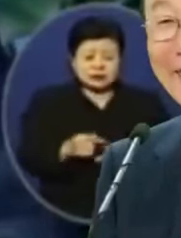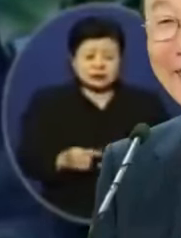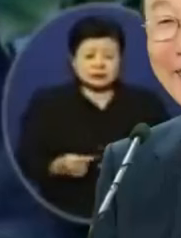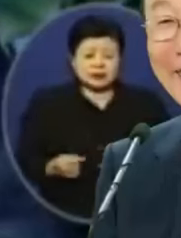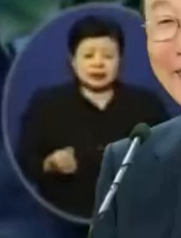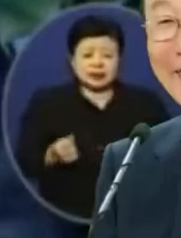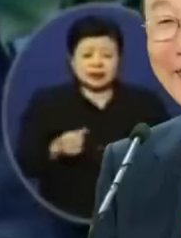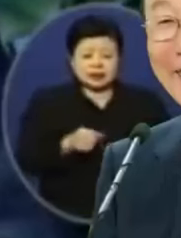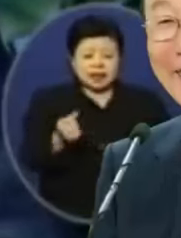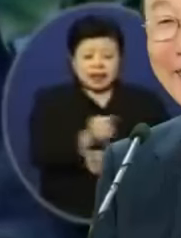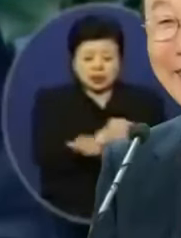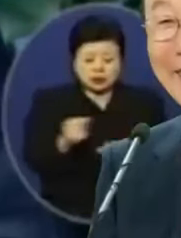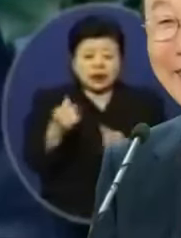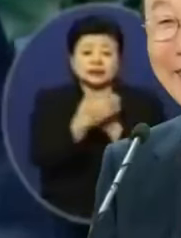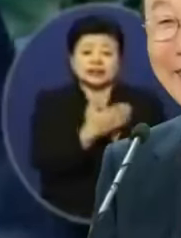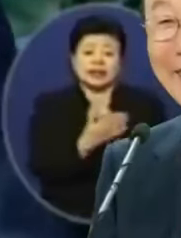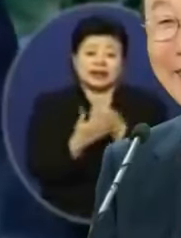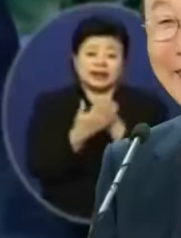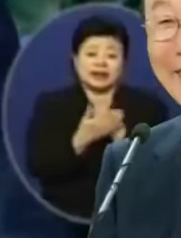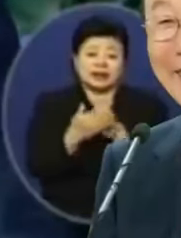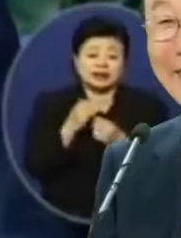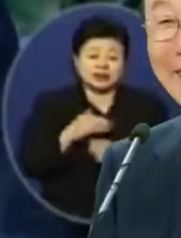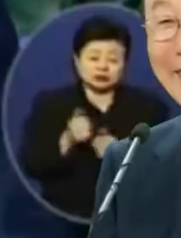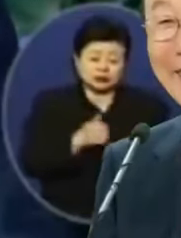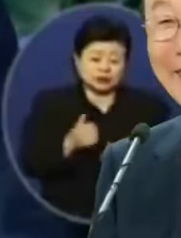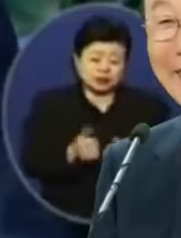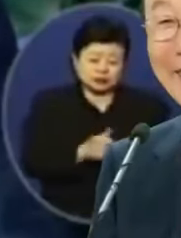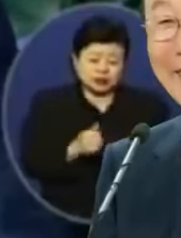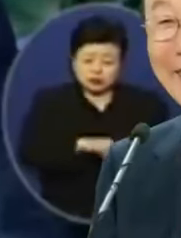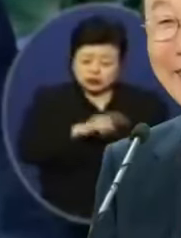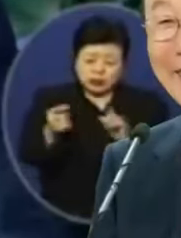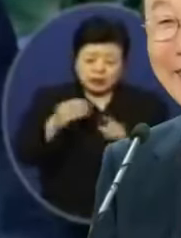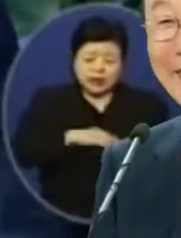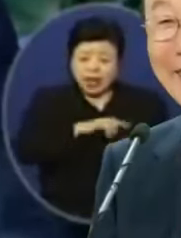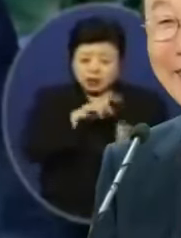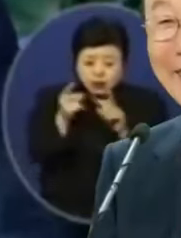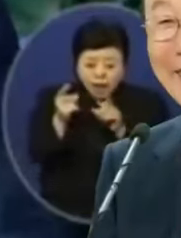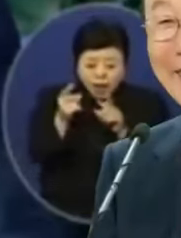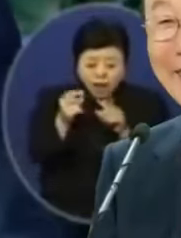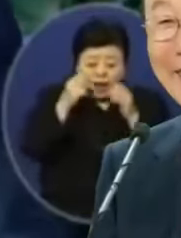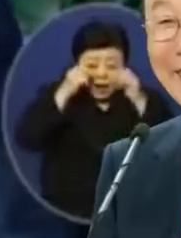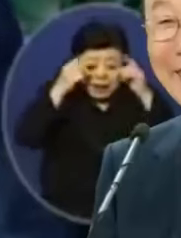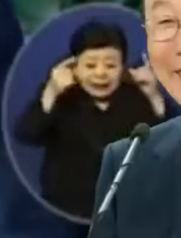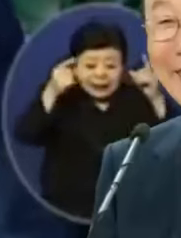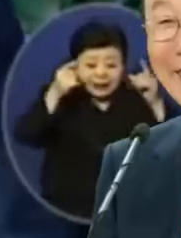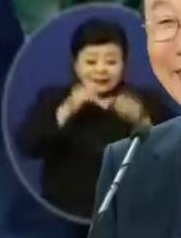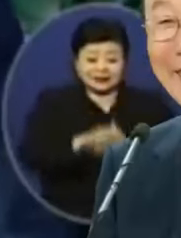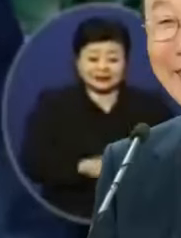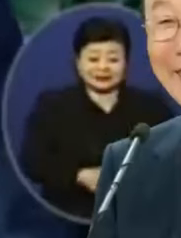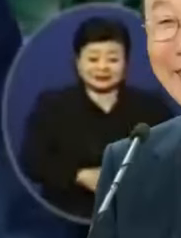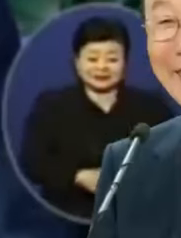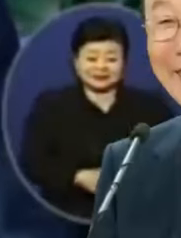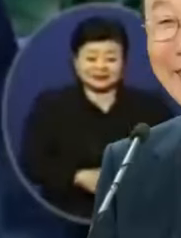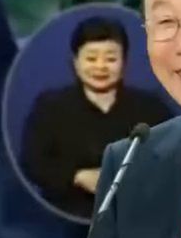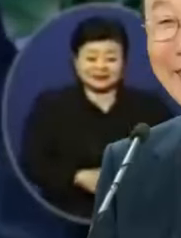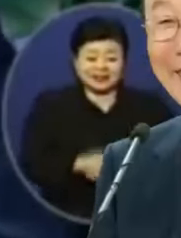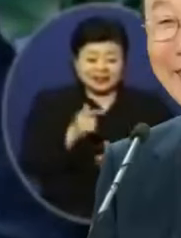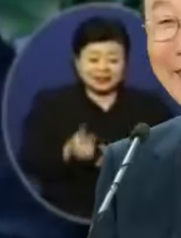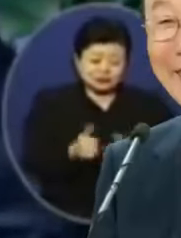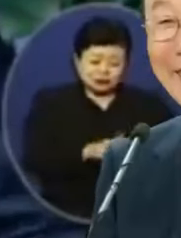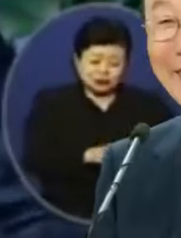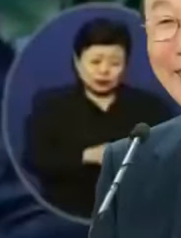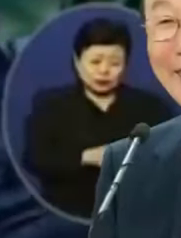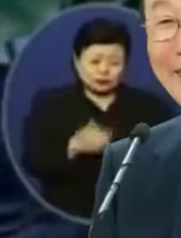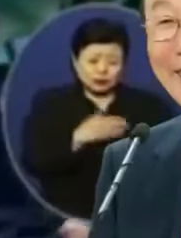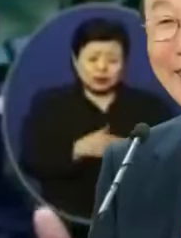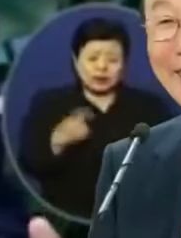은혜인 것입니다. 예수 죽음 내 죽음 예수 부활 내 부활이라는 것을 깨달아야 되는 것입니다. 예수 죽음을 내가